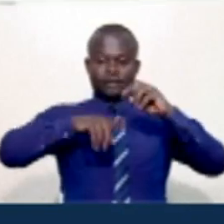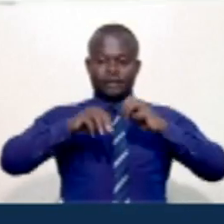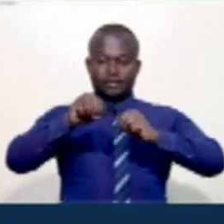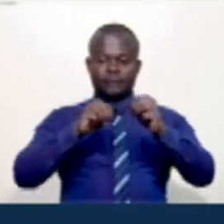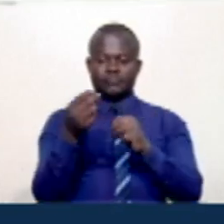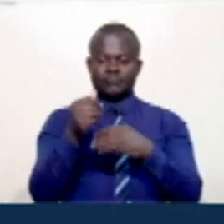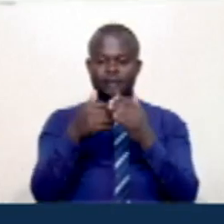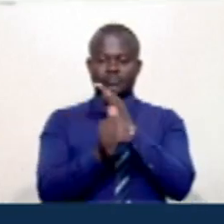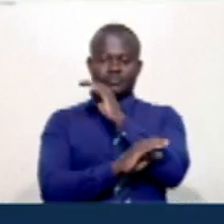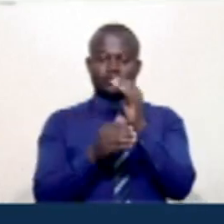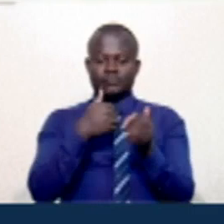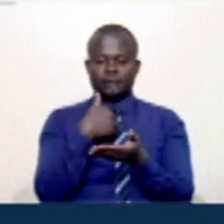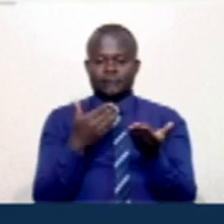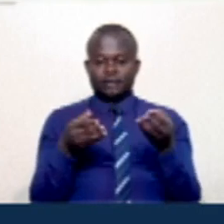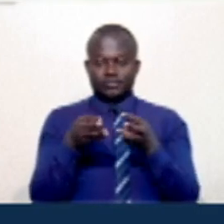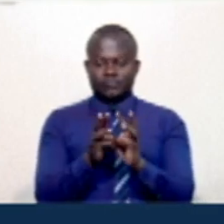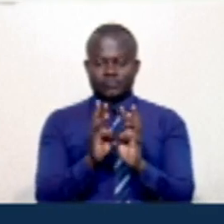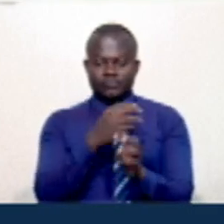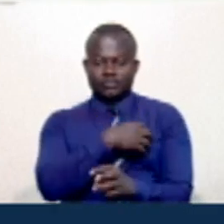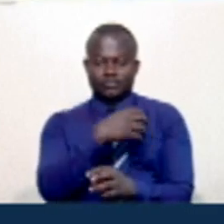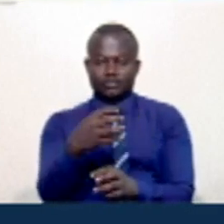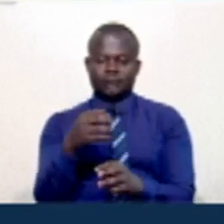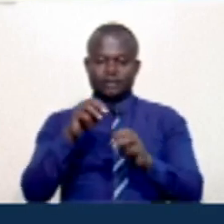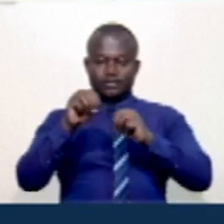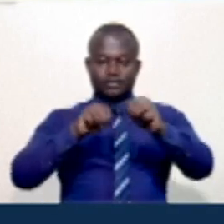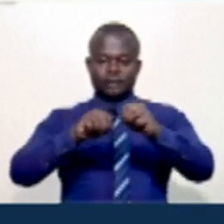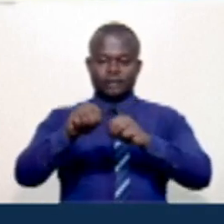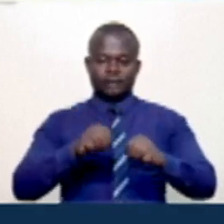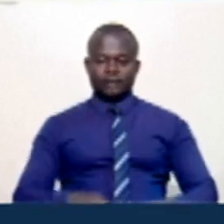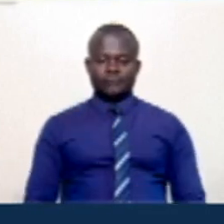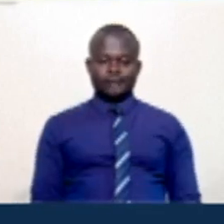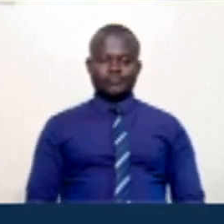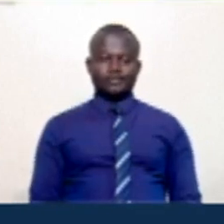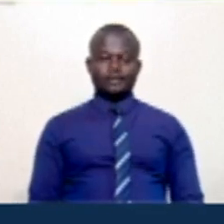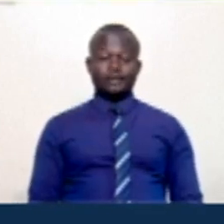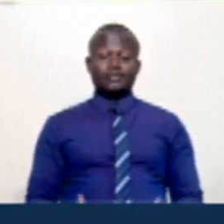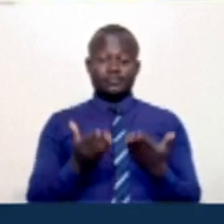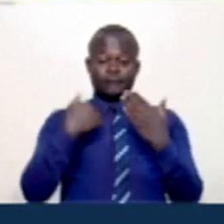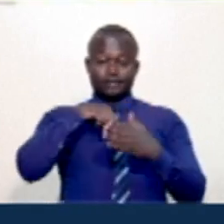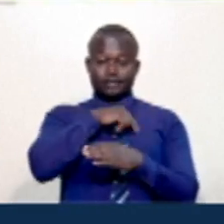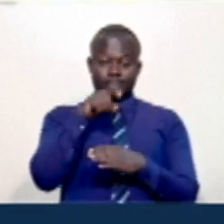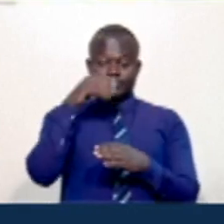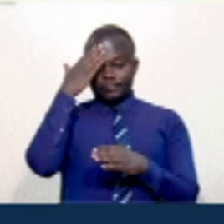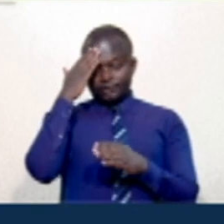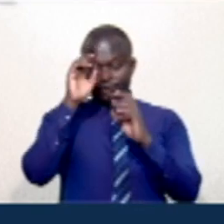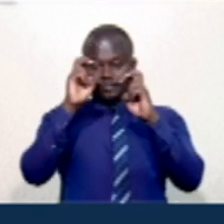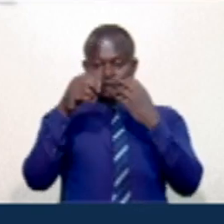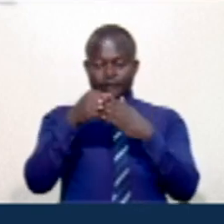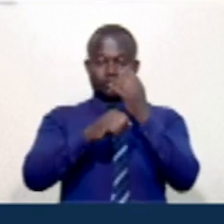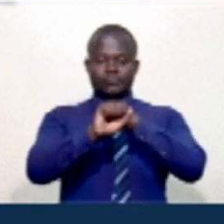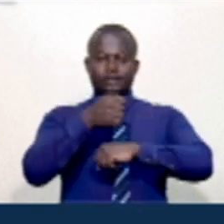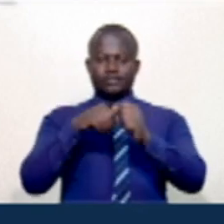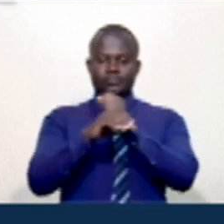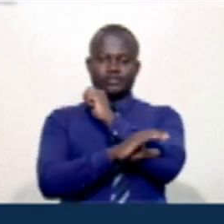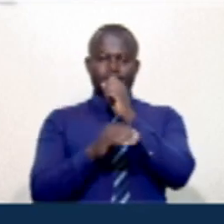y'ifaranga igihugu gifite n'uburyo ubukungu bubungabunzwe. Hari no kumenya ngo hari activity mu gihugu zizana amafaranga,